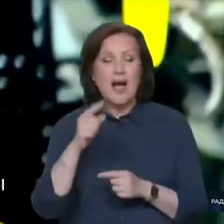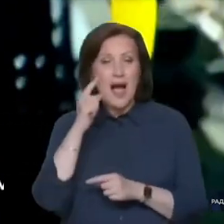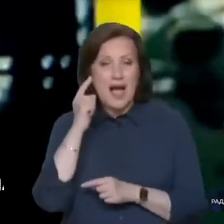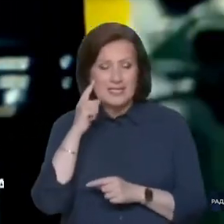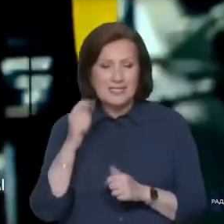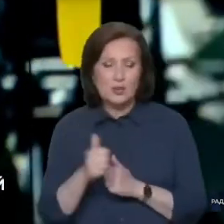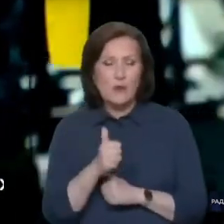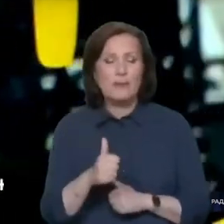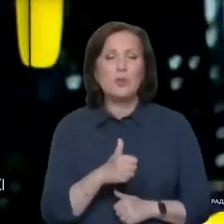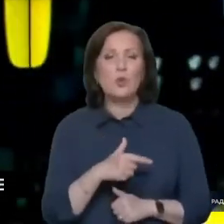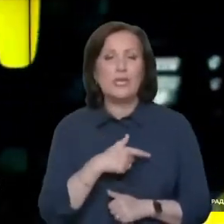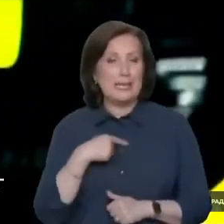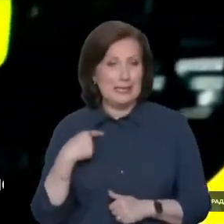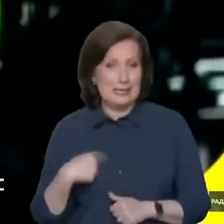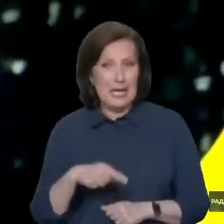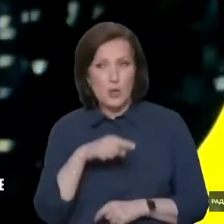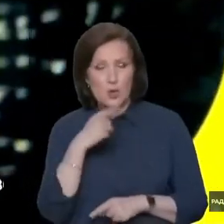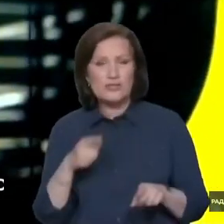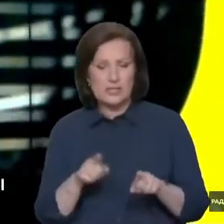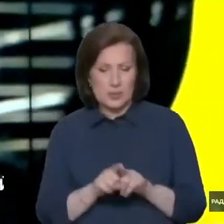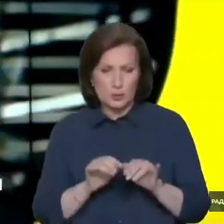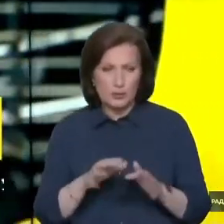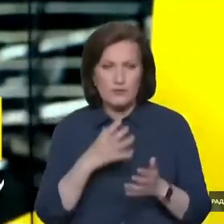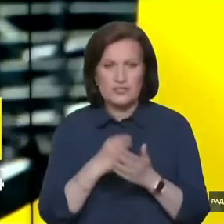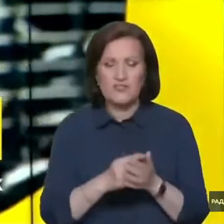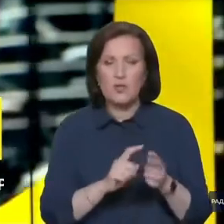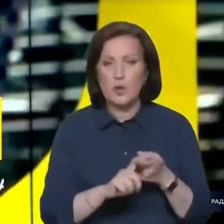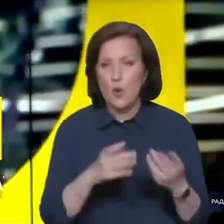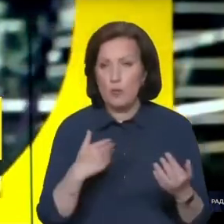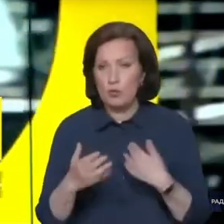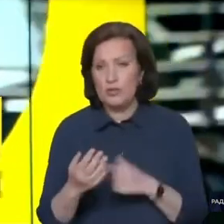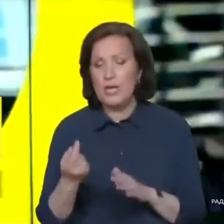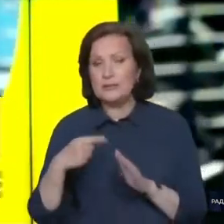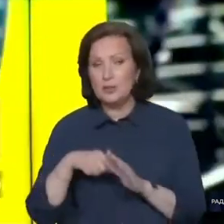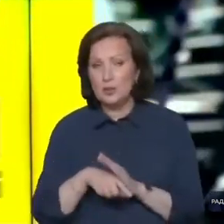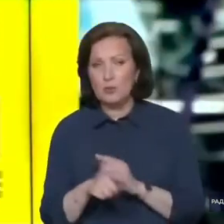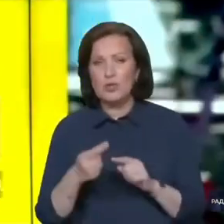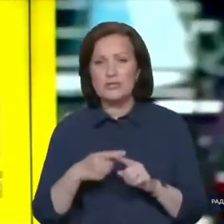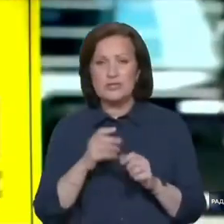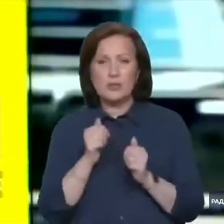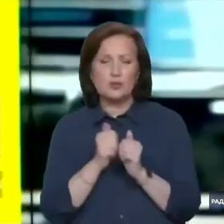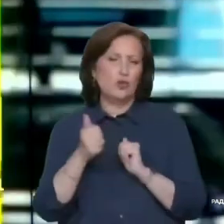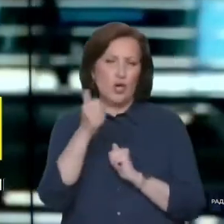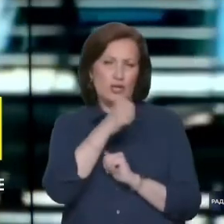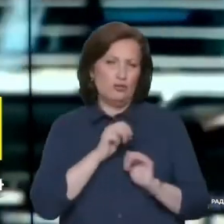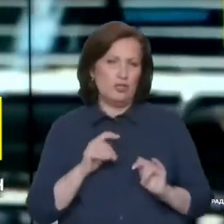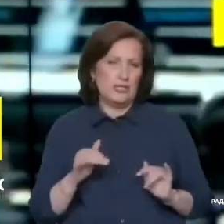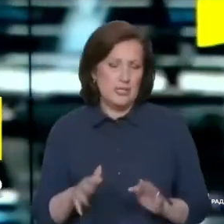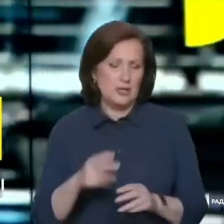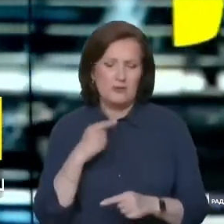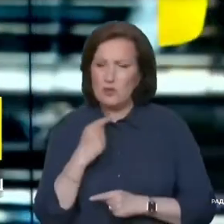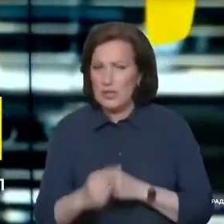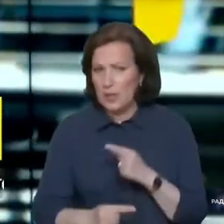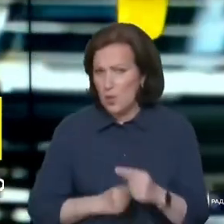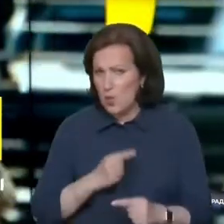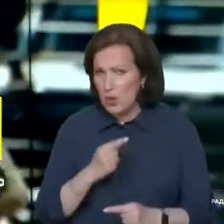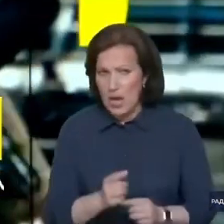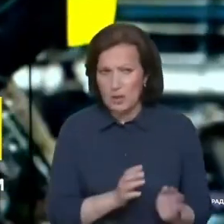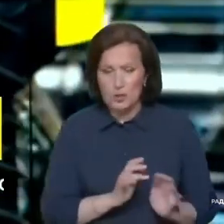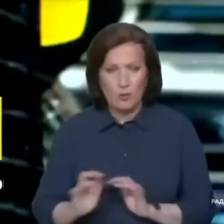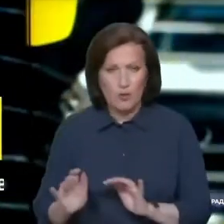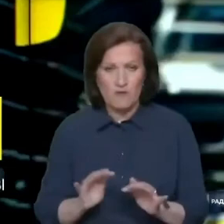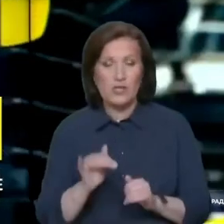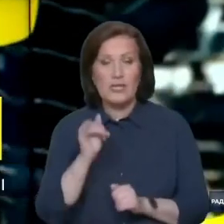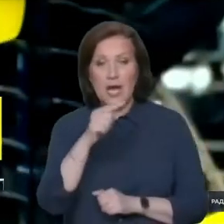домінує Китай, хоча Росія також проводить свої комунікації. І тому це щорічні заходи, вони його регулярно проводять, і для